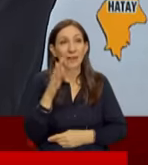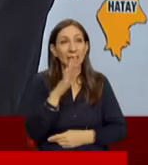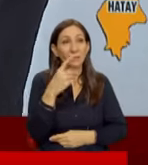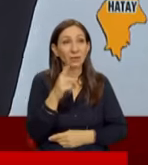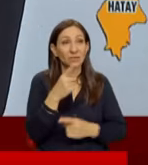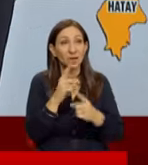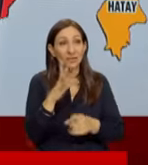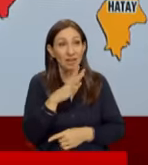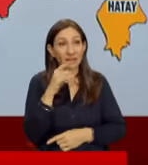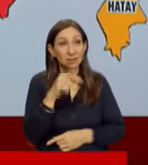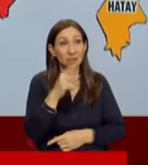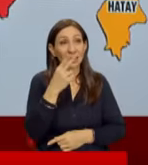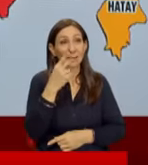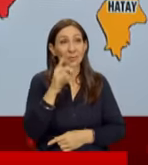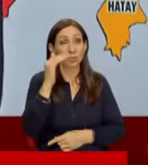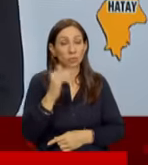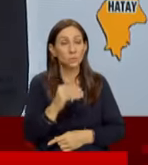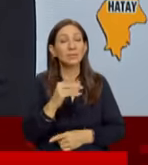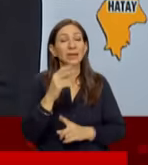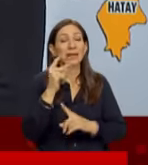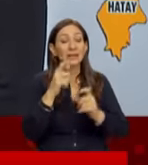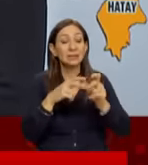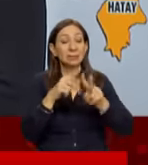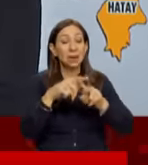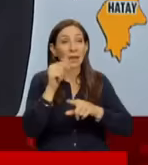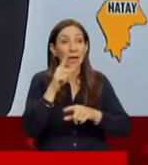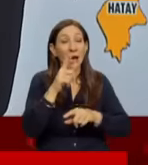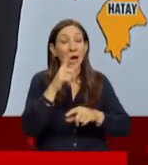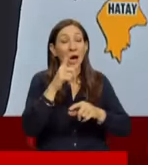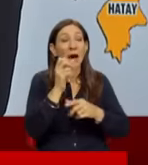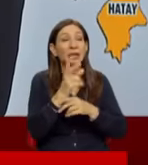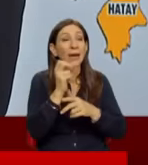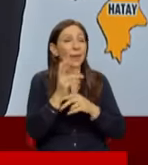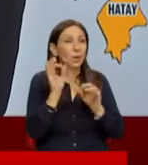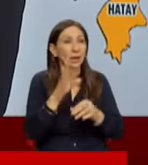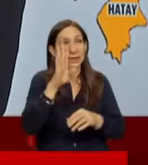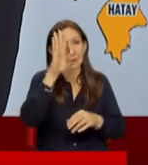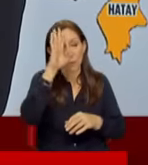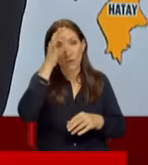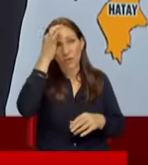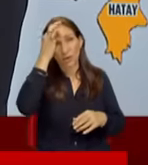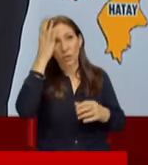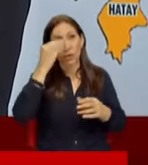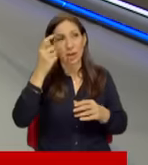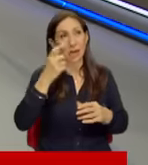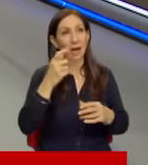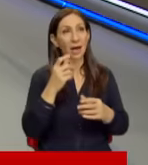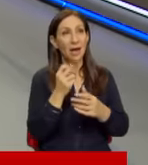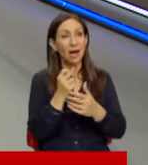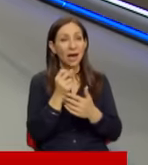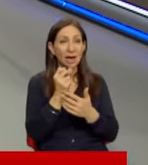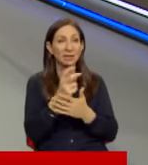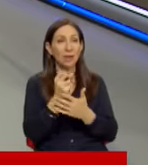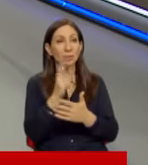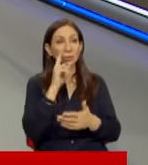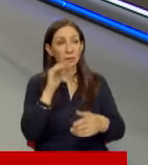fark varmış. Şimdi 7 bine düşüyor. İsmail Ağa dedin. Adıyaman önemli. Buraya İstanbul Fatih'in olduğu yere Adıyaman sonucu